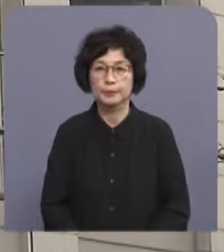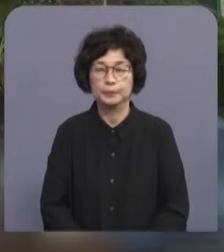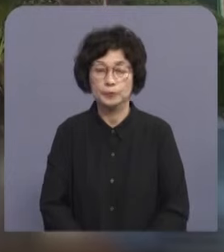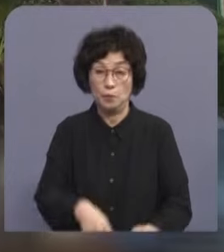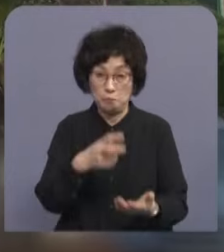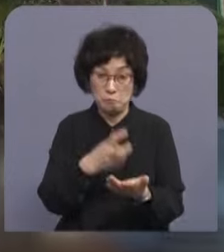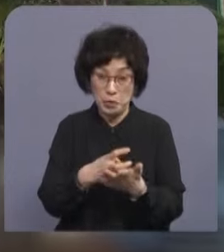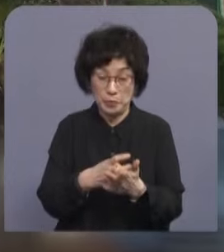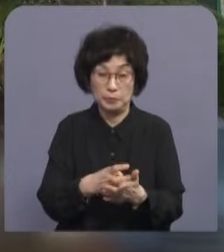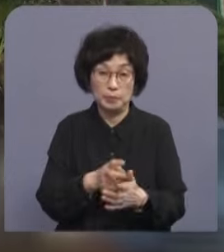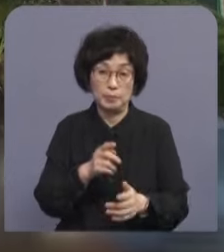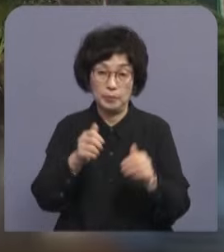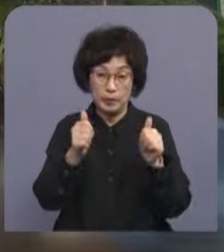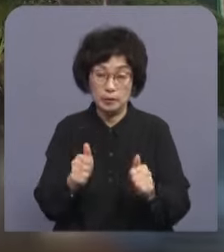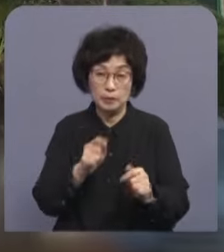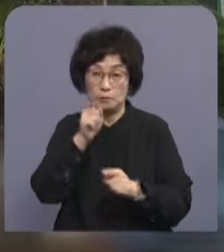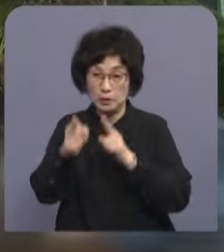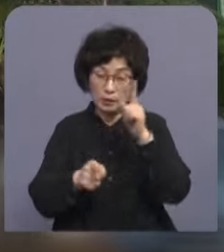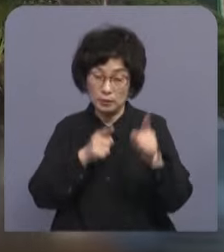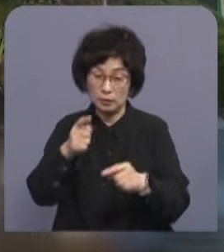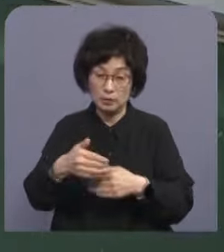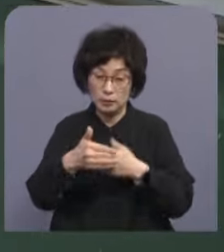툼 된은